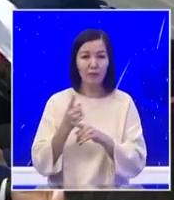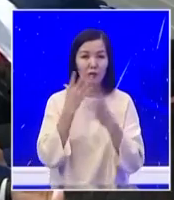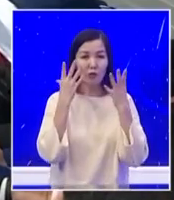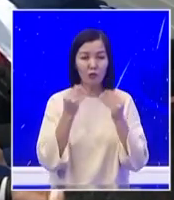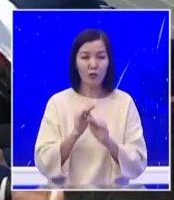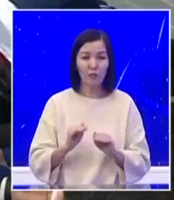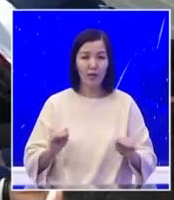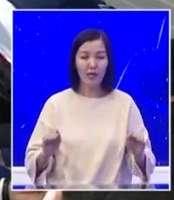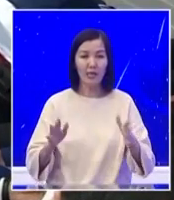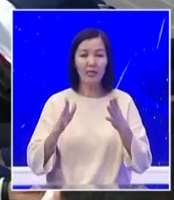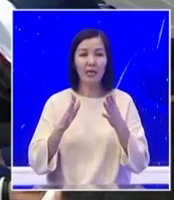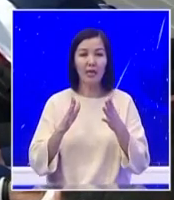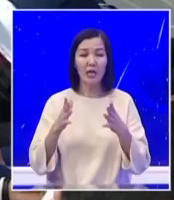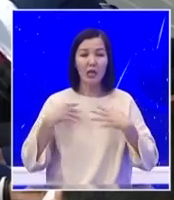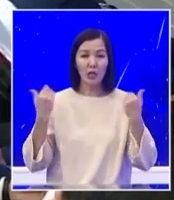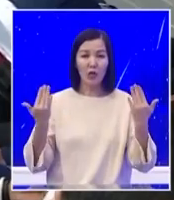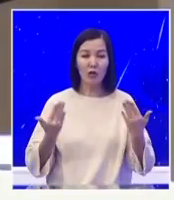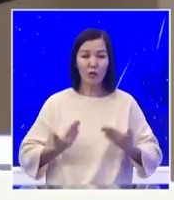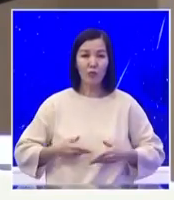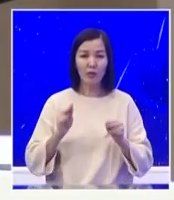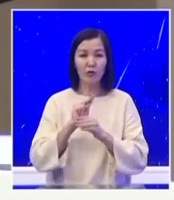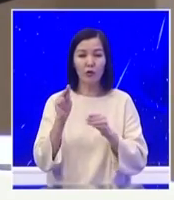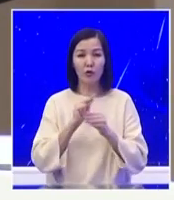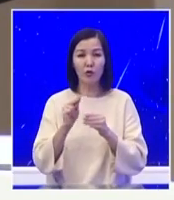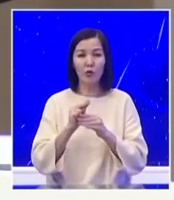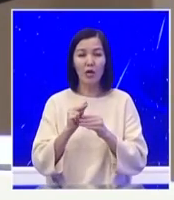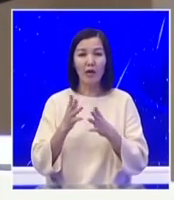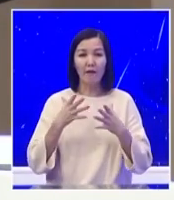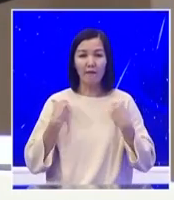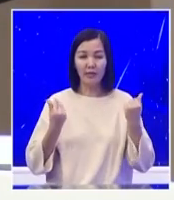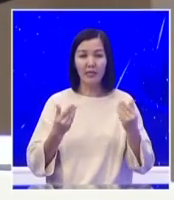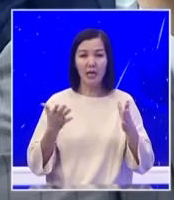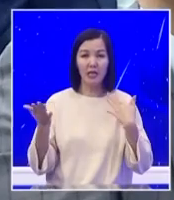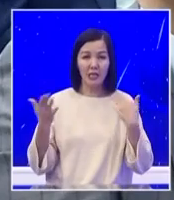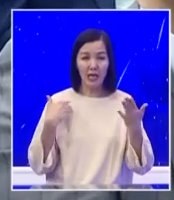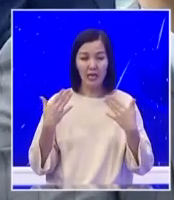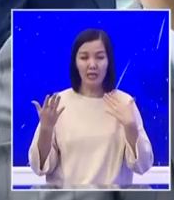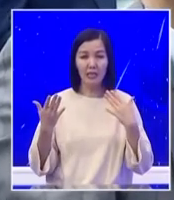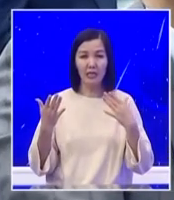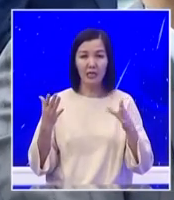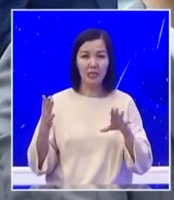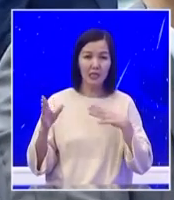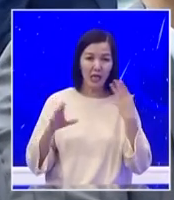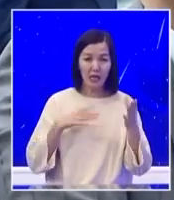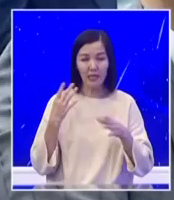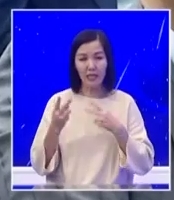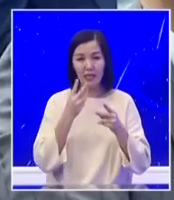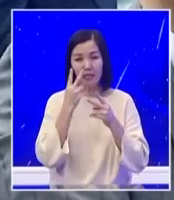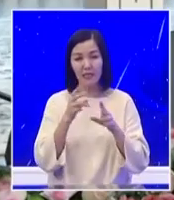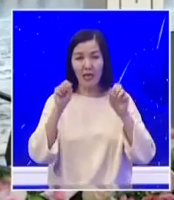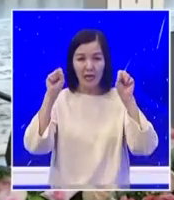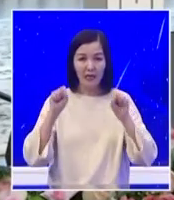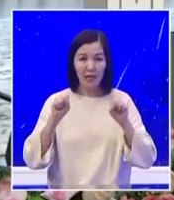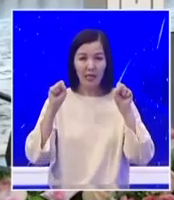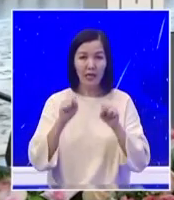балаларды салауатты өмір салтына баулып жүрген ұстаздар физикалық дайындығын сынға салады. Яғни кермеге тартылу, ұзындыққа секіру, 100